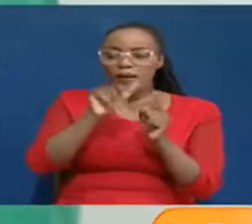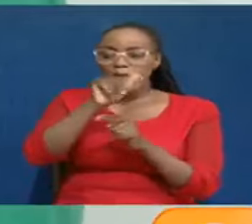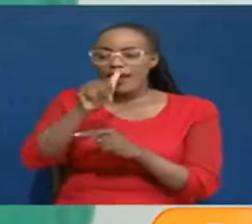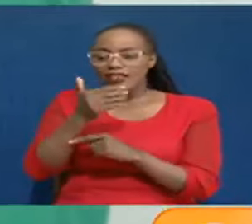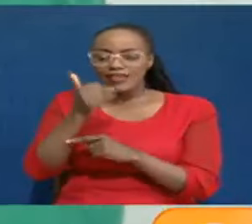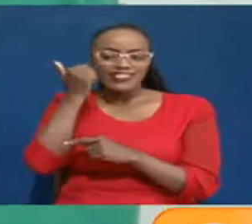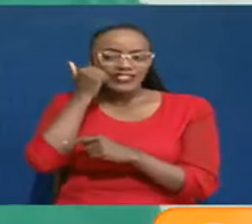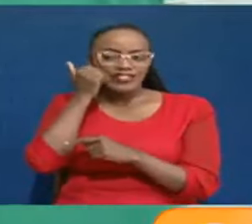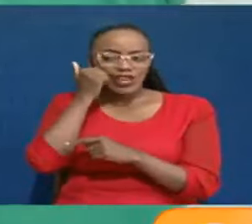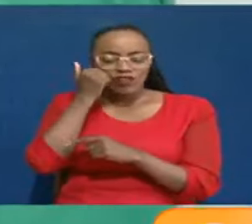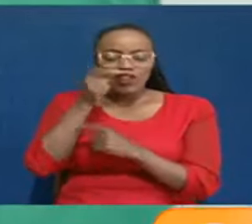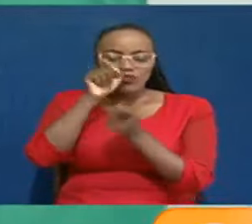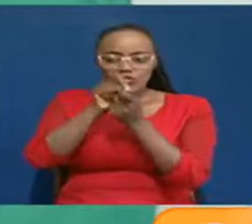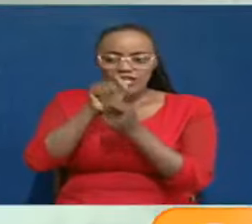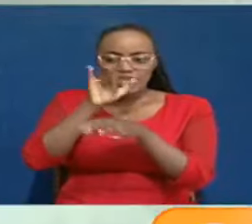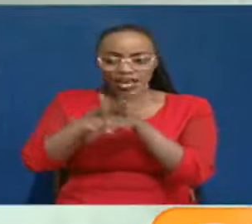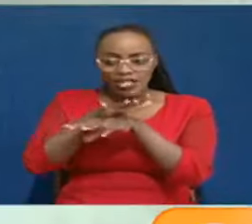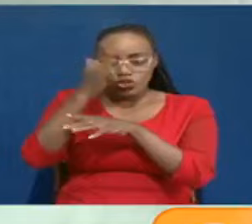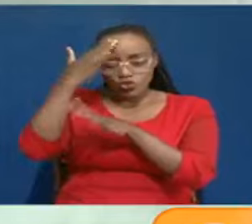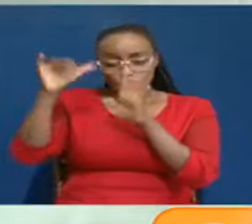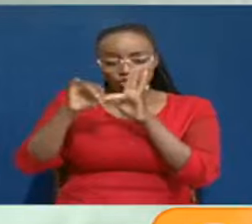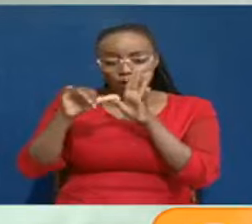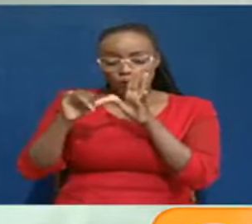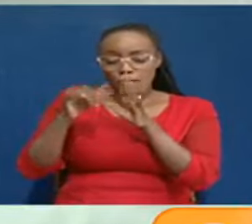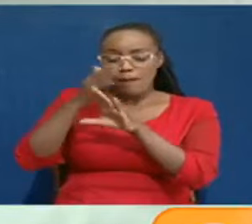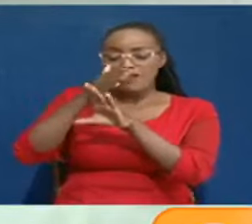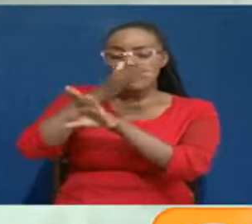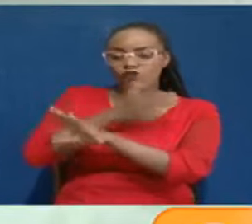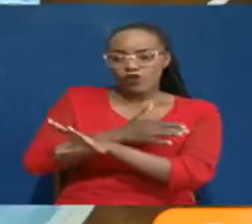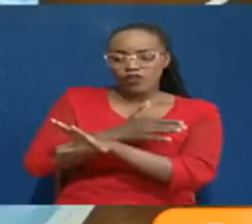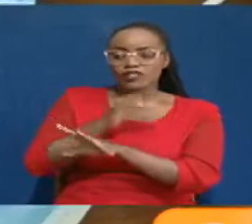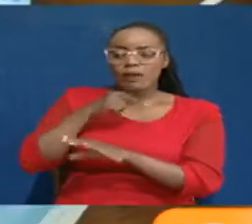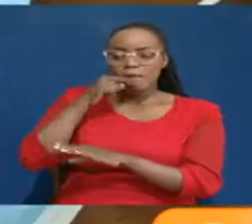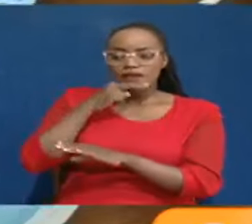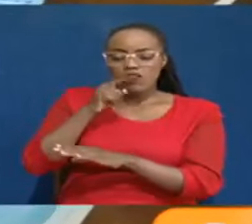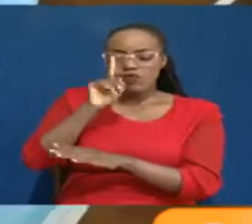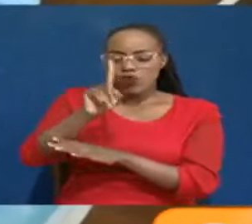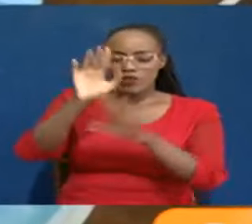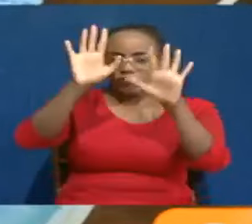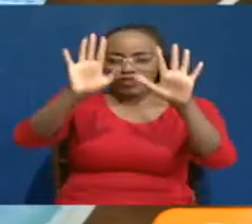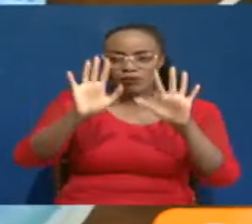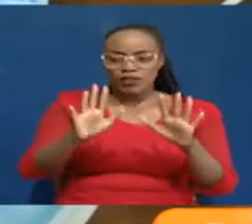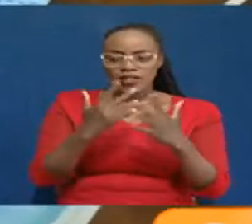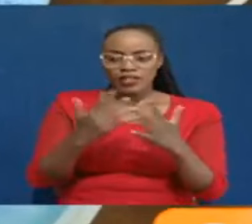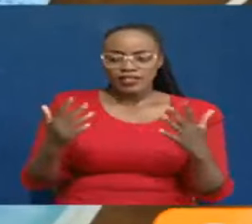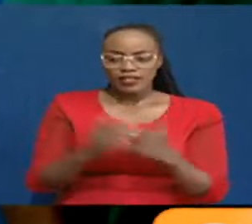mengine, kufanya vipimo mapema ili kutambua tatizo hili kwa wakati kumetajwa kama hatua muhimu.